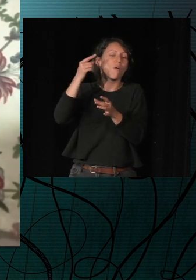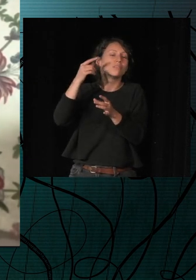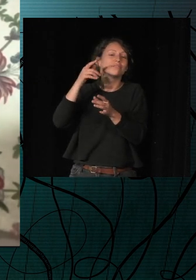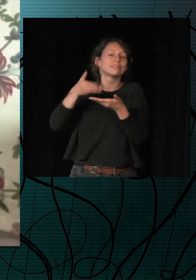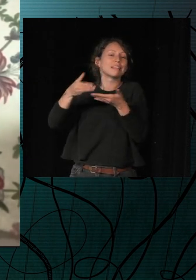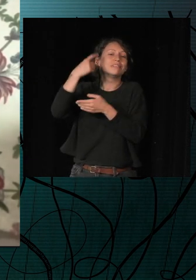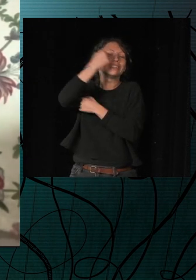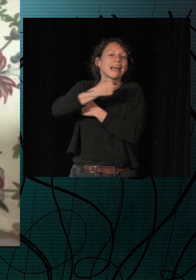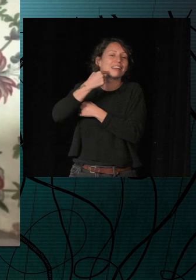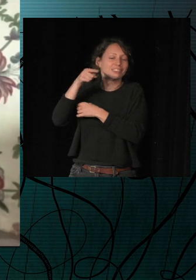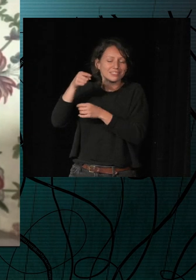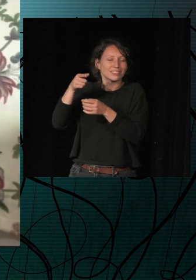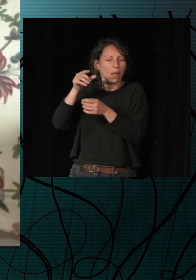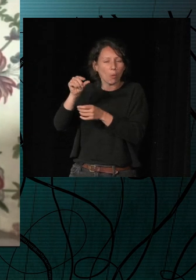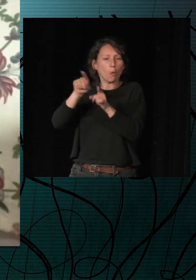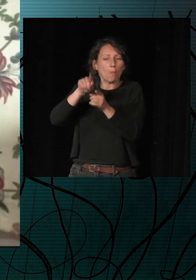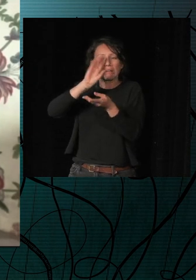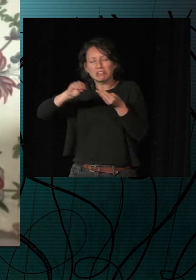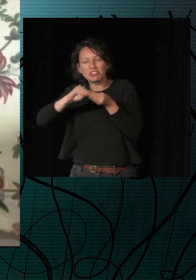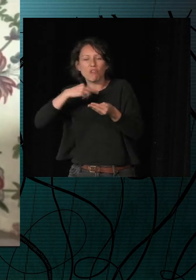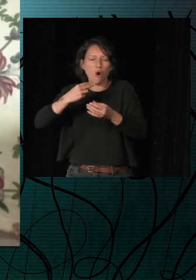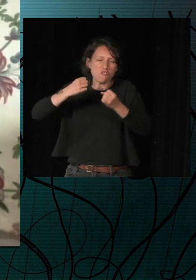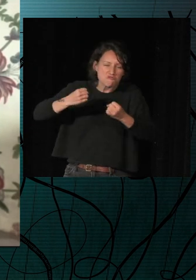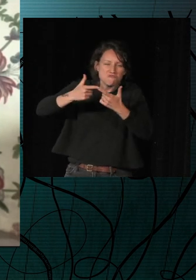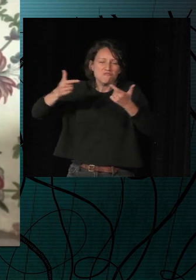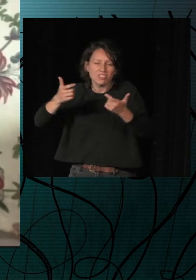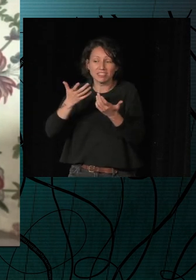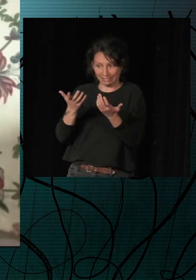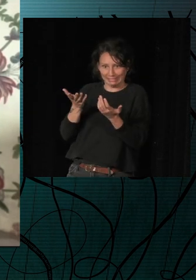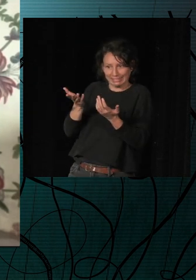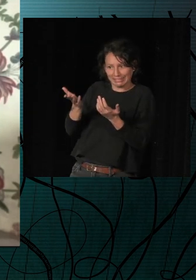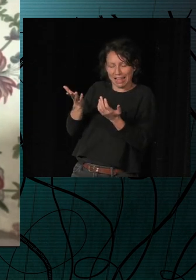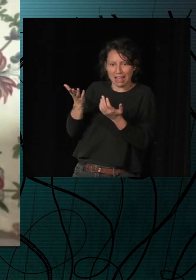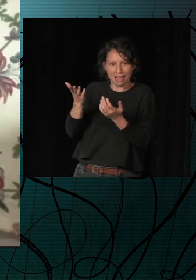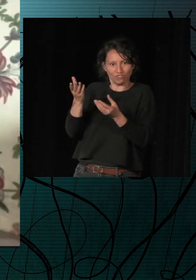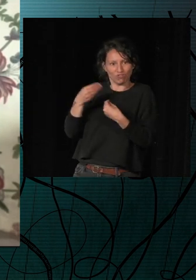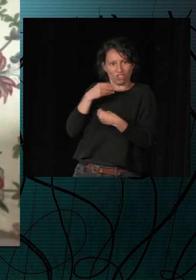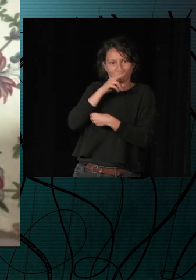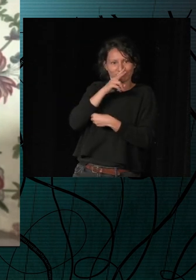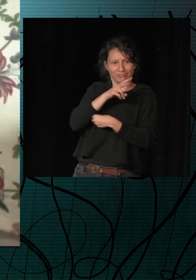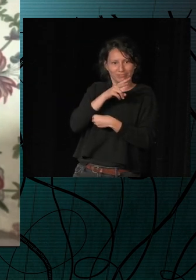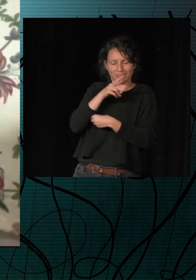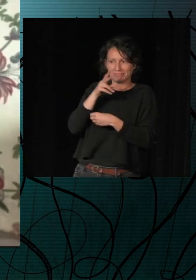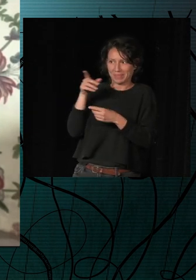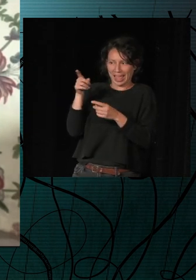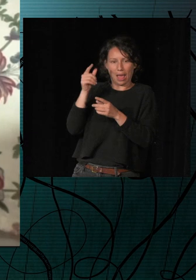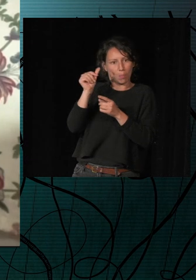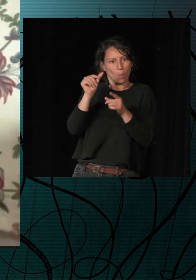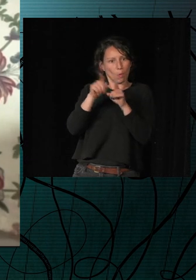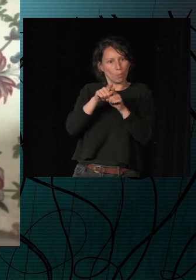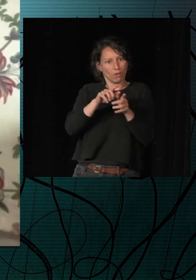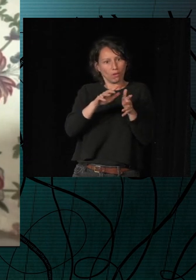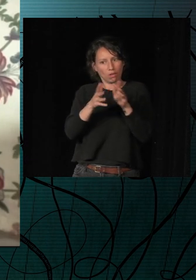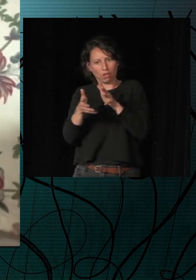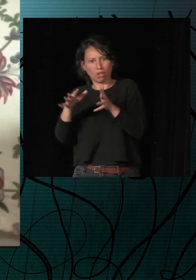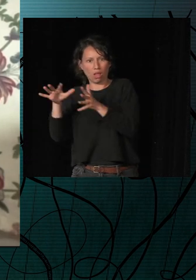on en est mais de la même façon auis par exemple on commence ça commence ok soudain ça fait peur soudain c'est rigolo c'est